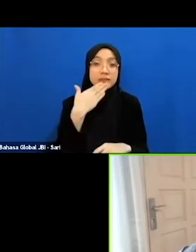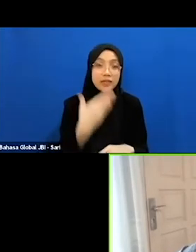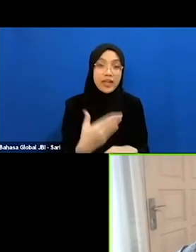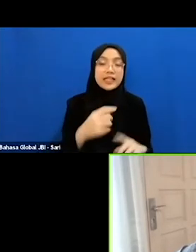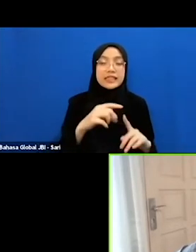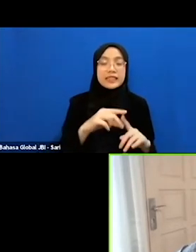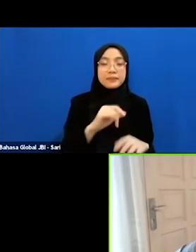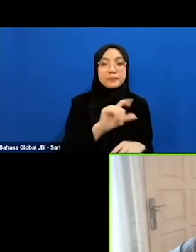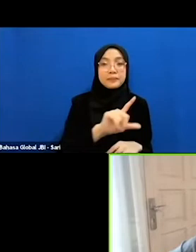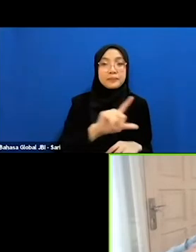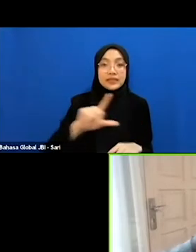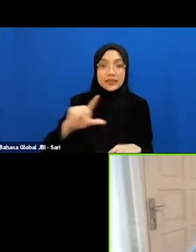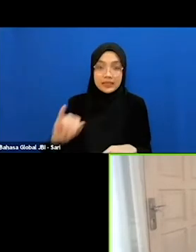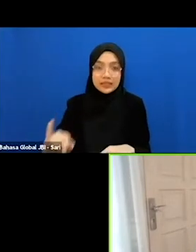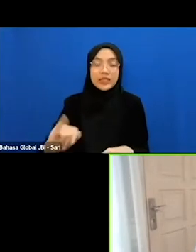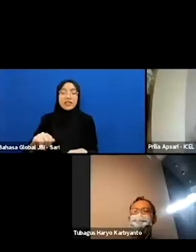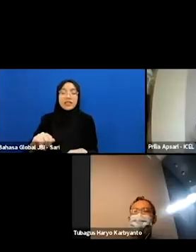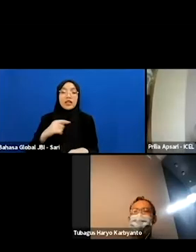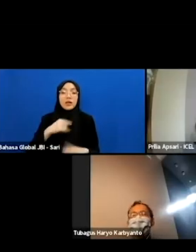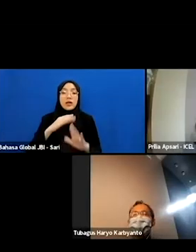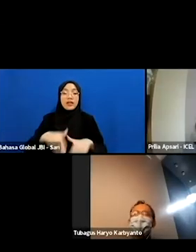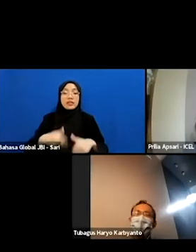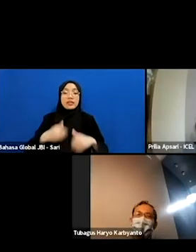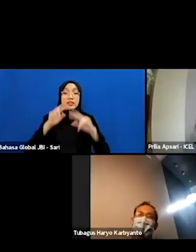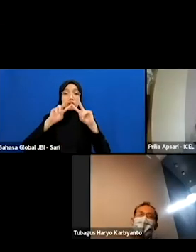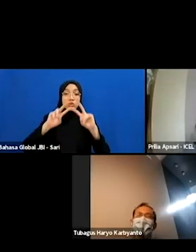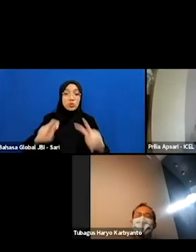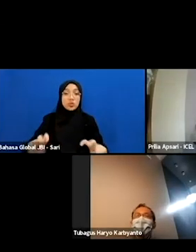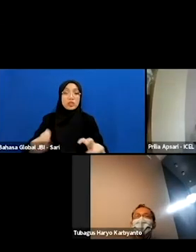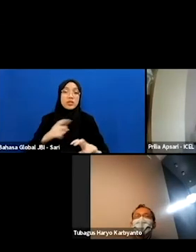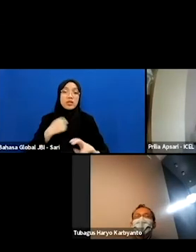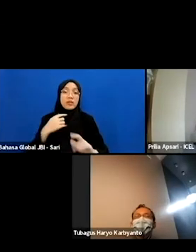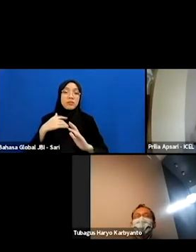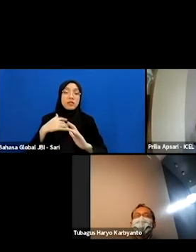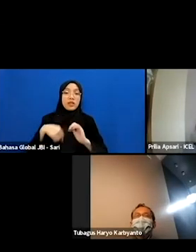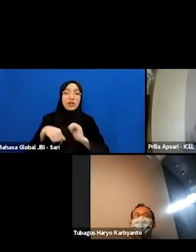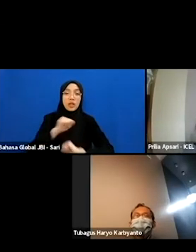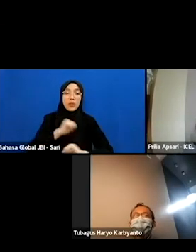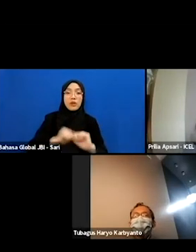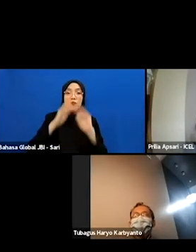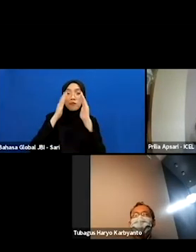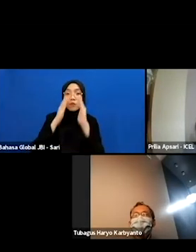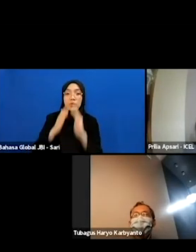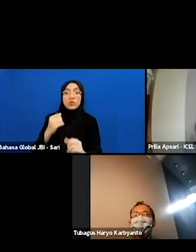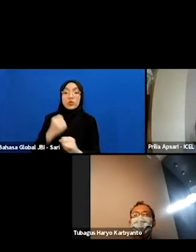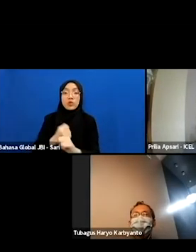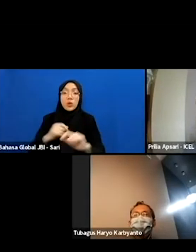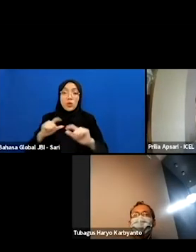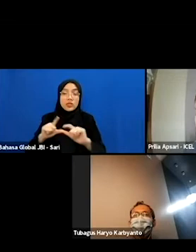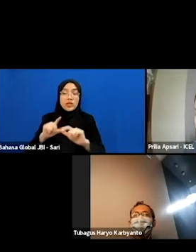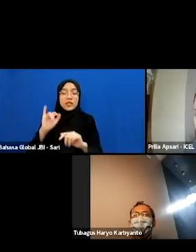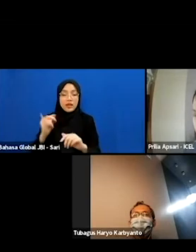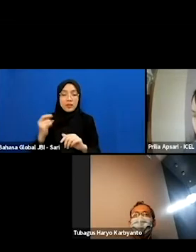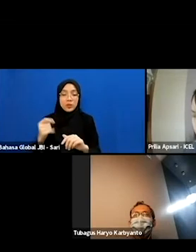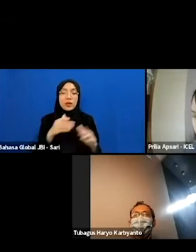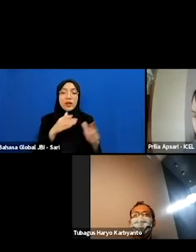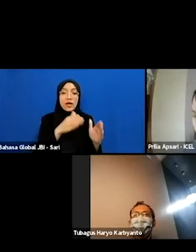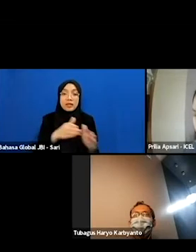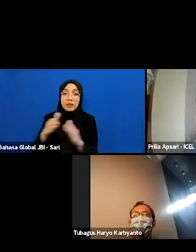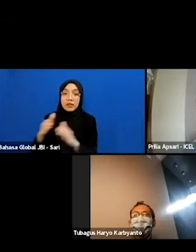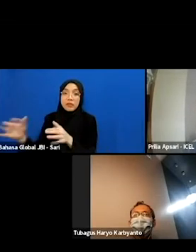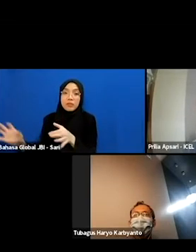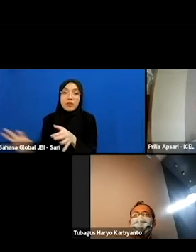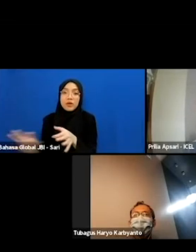terkait dengan Maret memang studi kami ini Om banyak fokusnya tepat dengan greenwashing sehingga untuk aspek-aspek meskipun terkait dengan